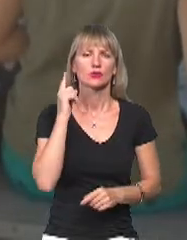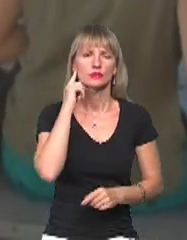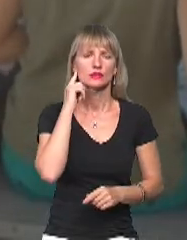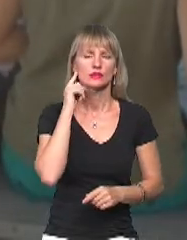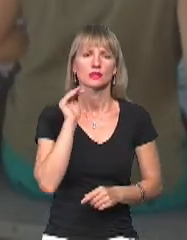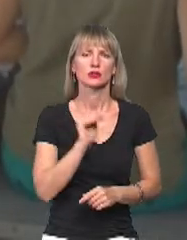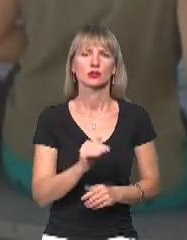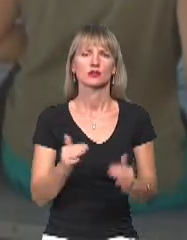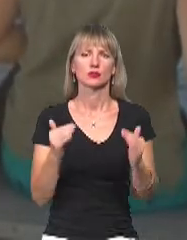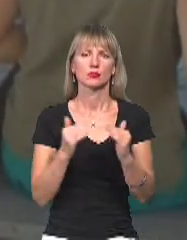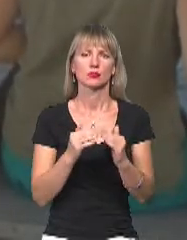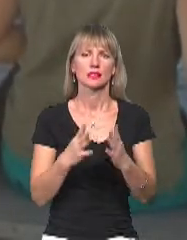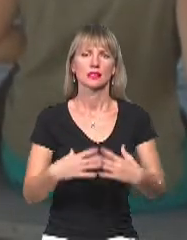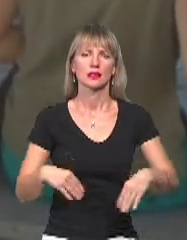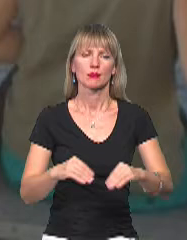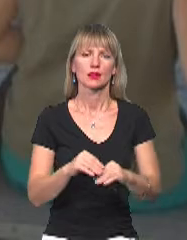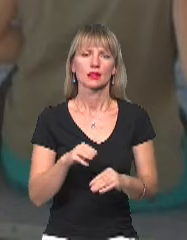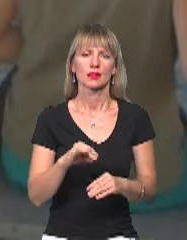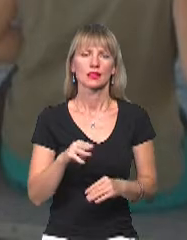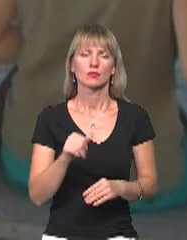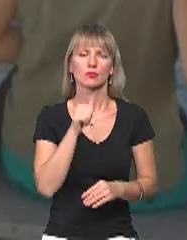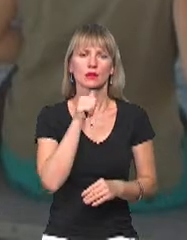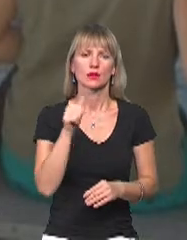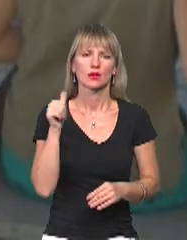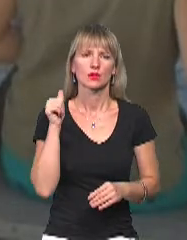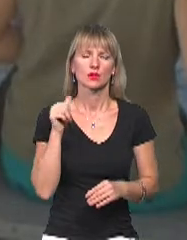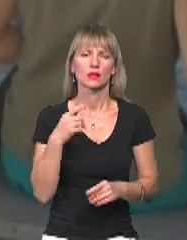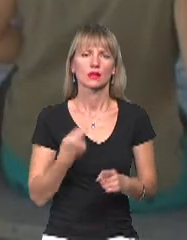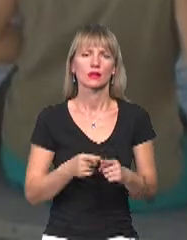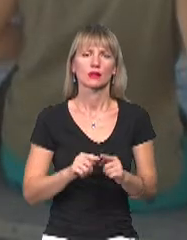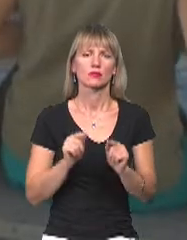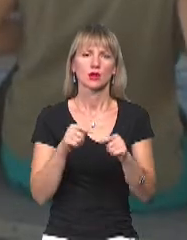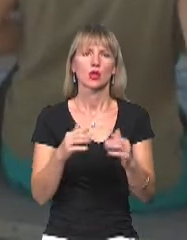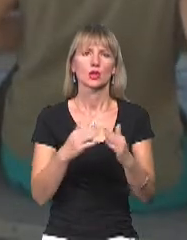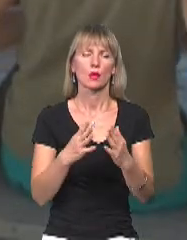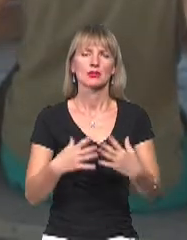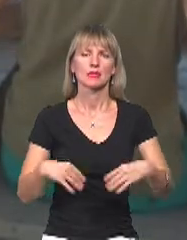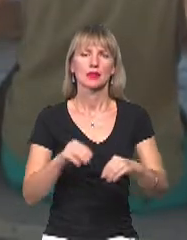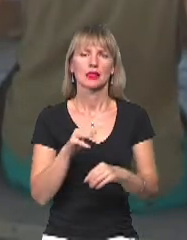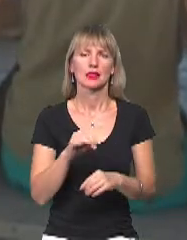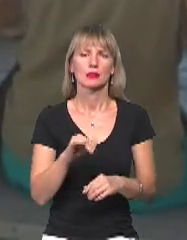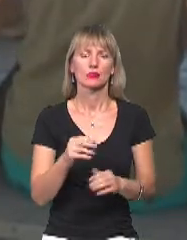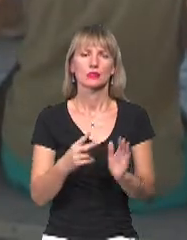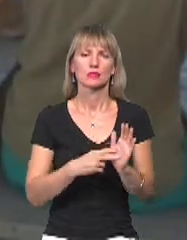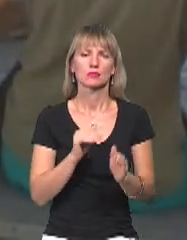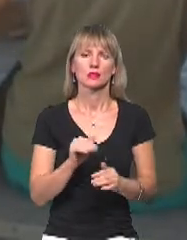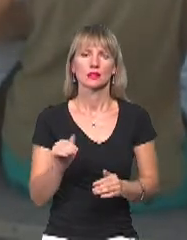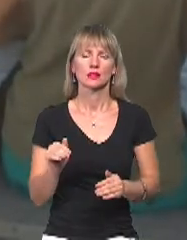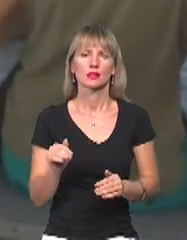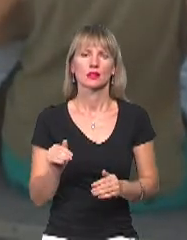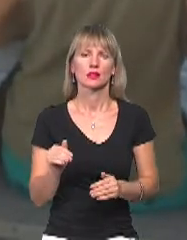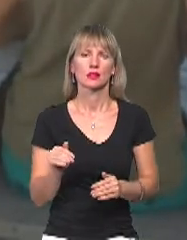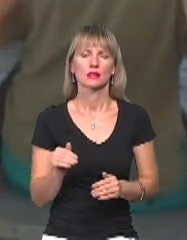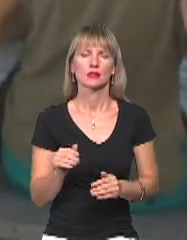дитячих будинках сімейного типу. В минулому році це було всього 7 дітей. Тобто статистика влаштування дітей в сімейні